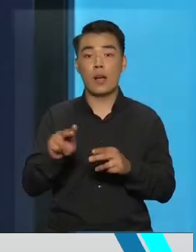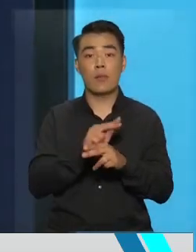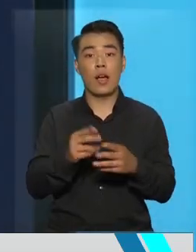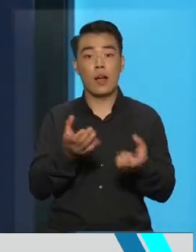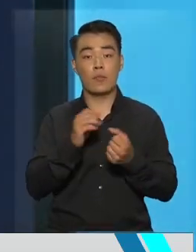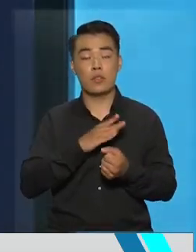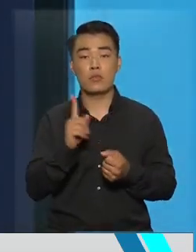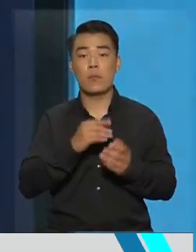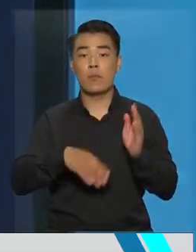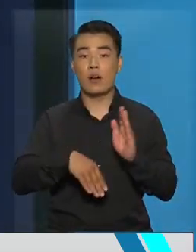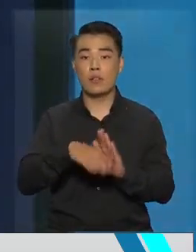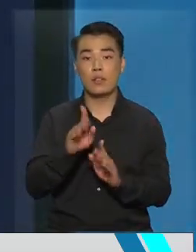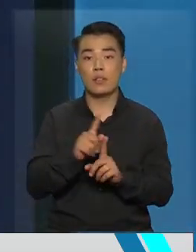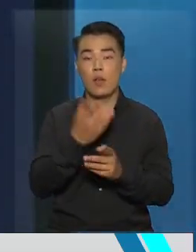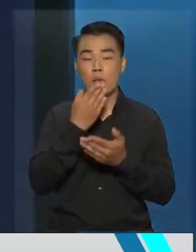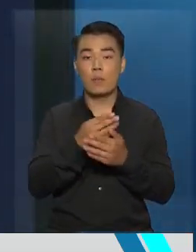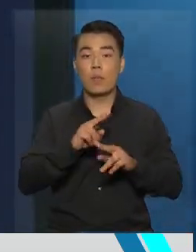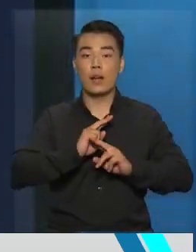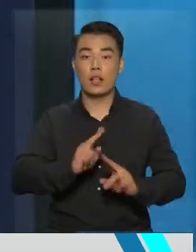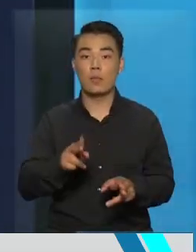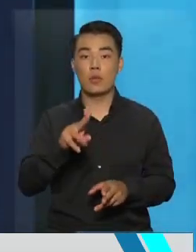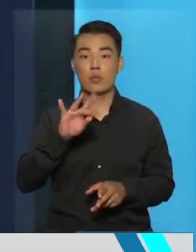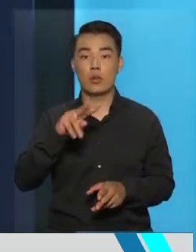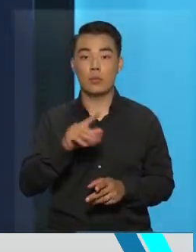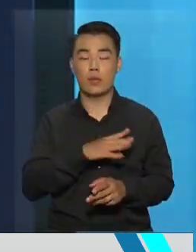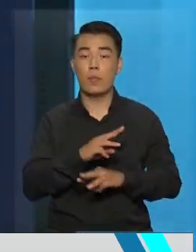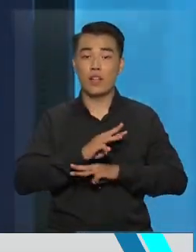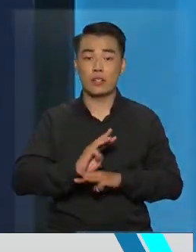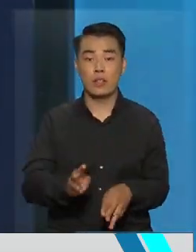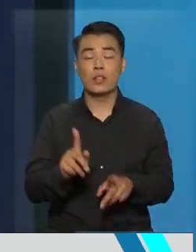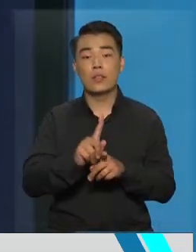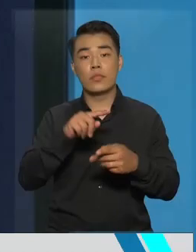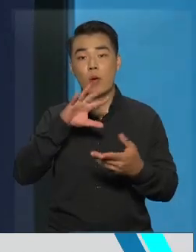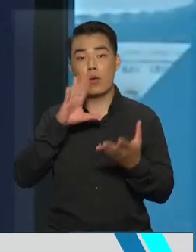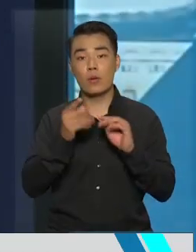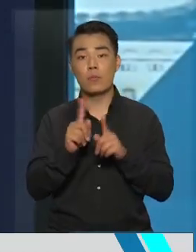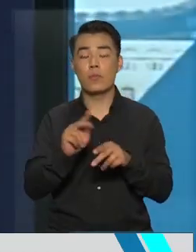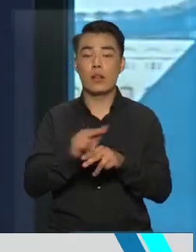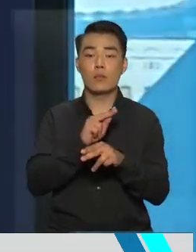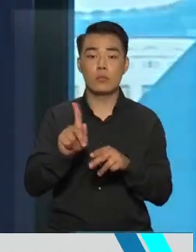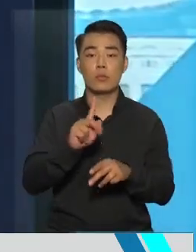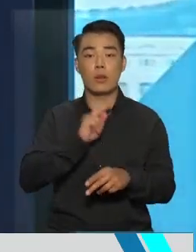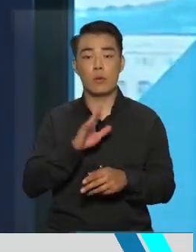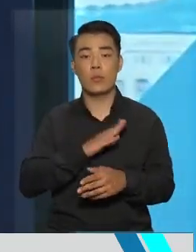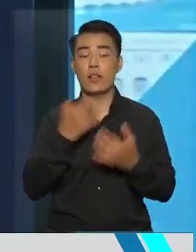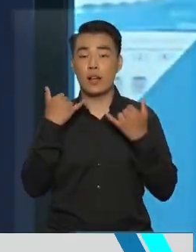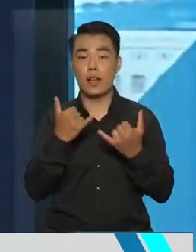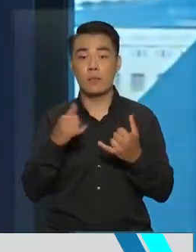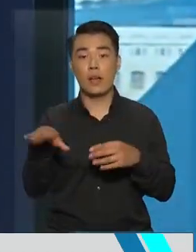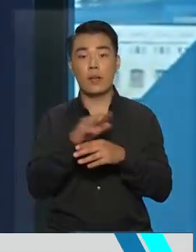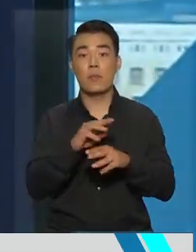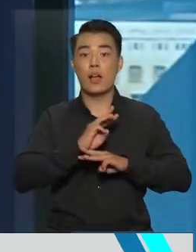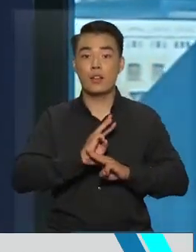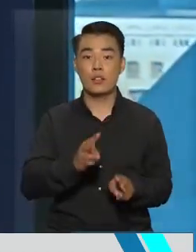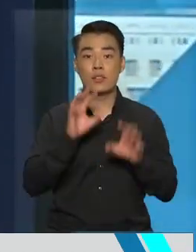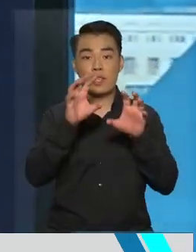что повысилась роль и статус парламента, то есть мажилиса. Какие конкретно конституционные поправки были приняты на этот счет, теперь мы знаем, что мажилис